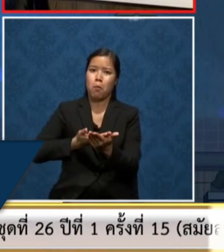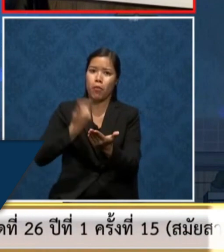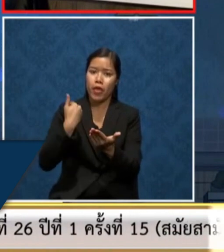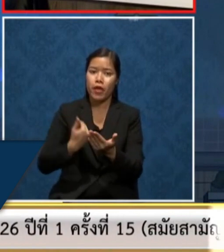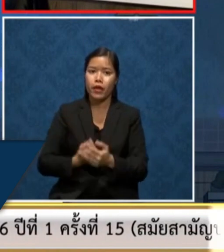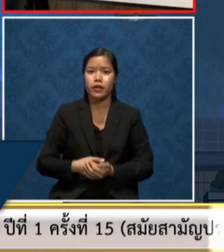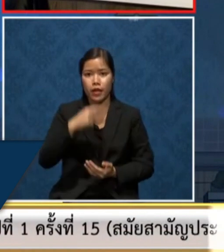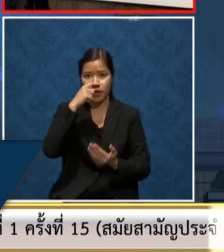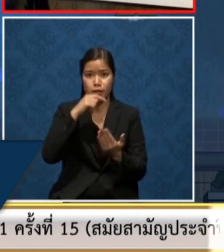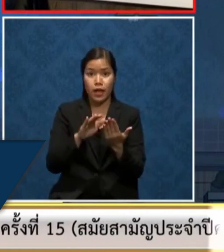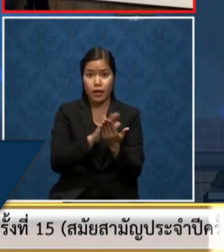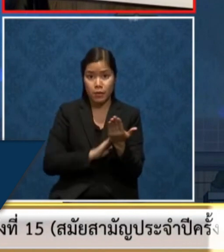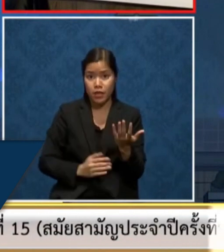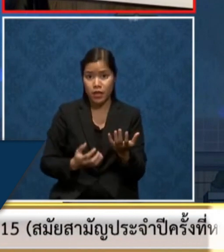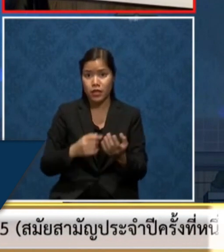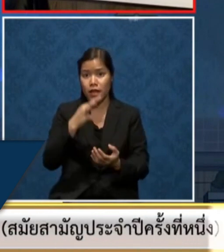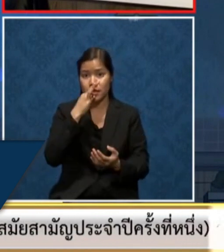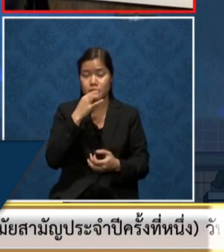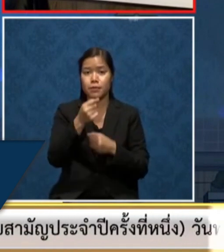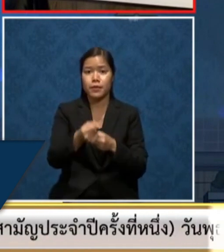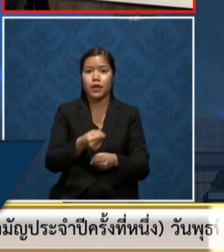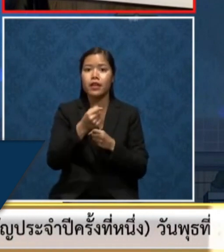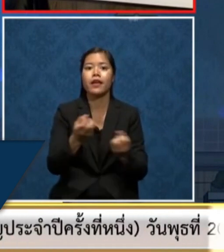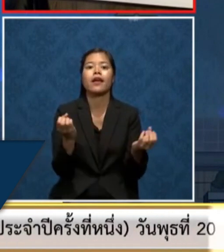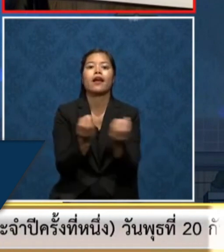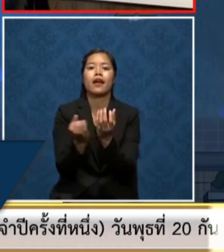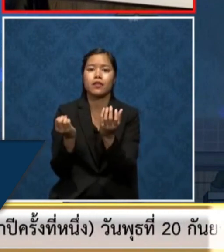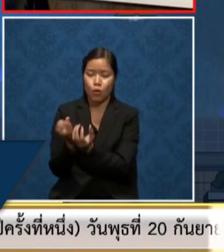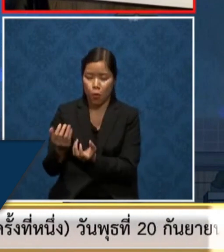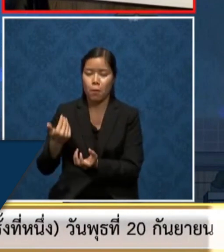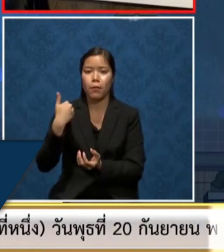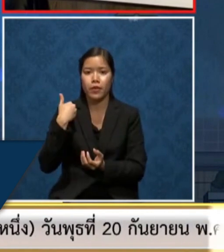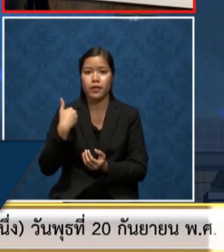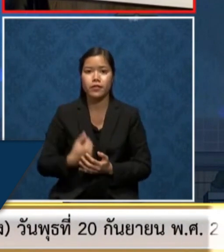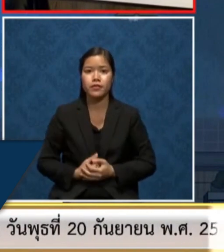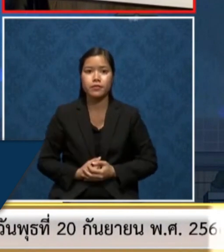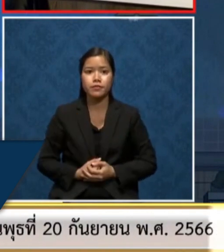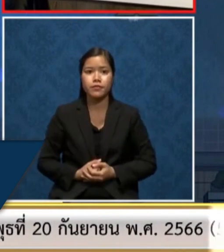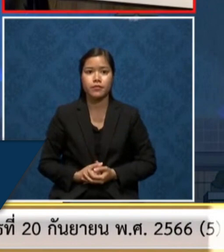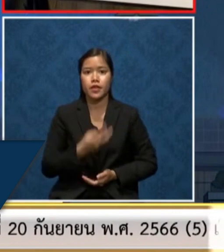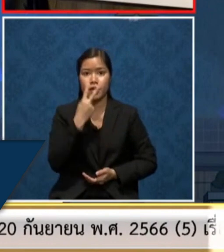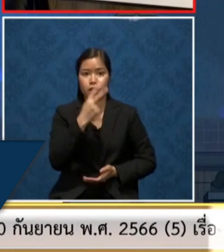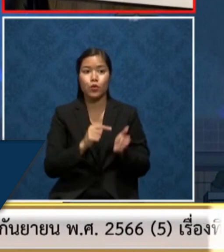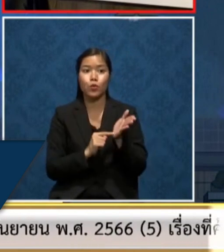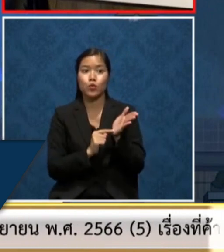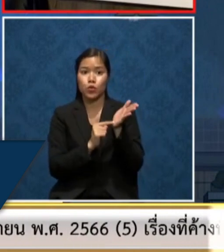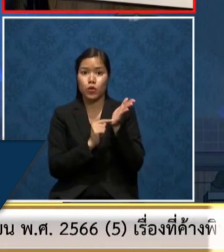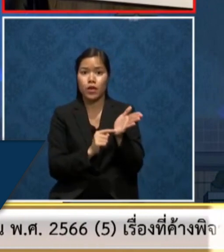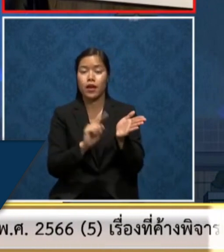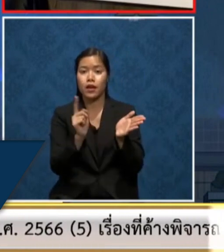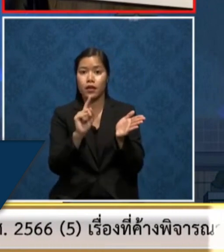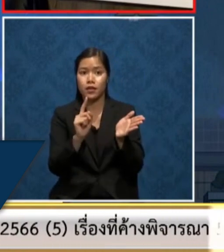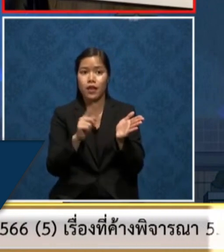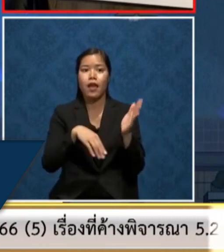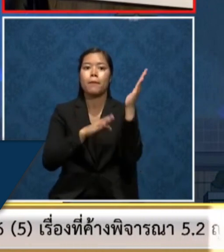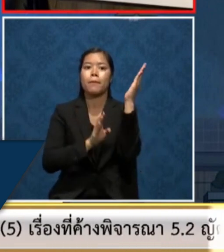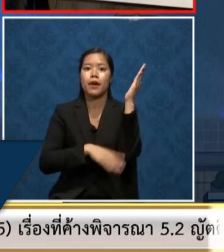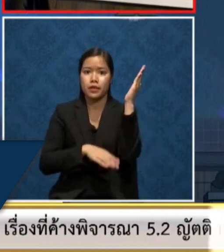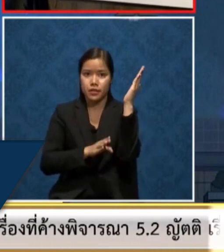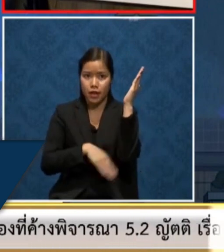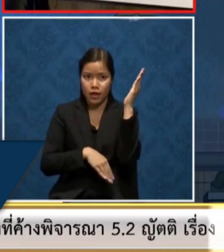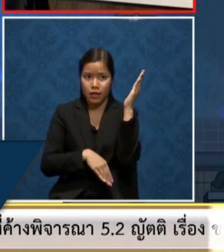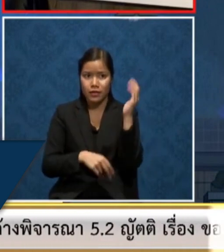ที่เปประเทศเกศตกรรม นgom standpoint ยอมไดลผลกระทบแน่นอนดีเช Mills จะให้ดูตัวอย่างที่เกิดขึ้นในภากใต้น